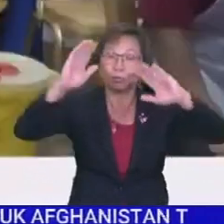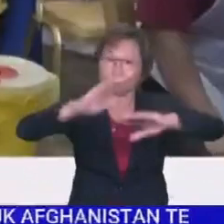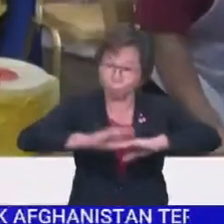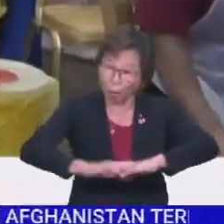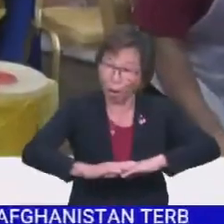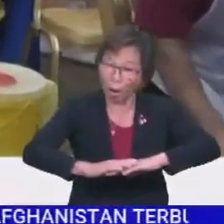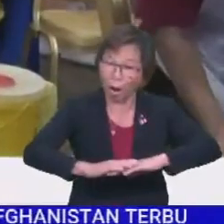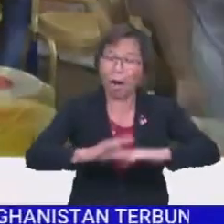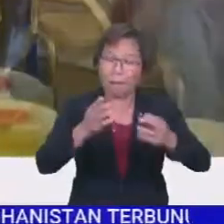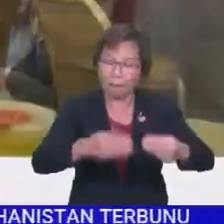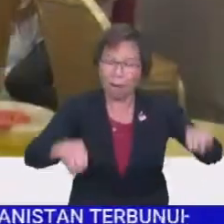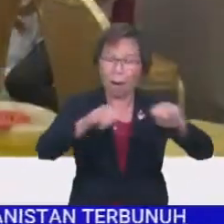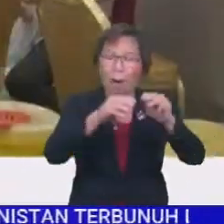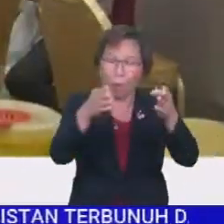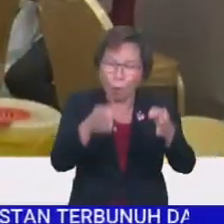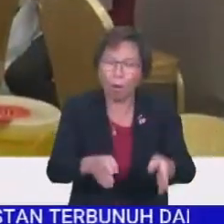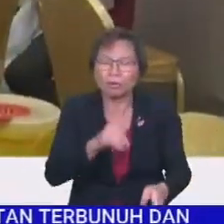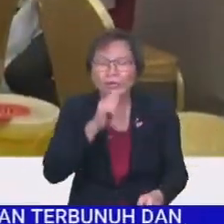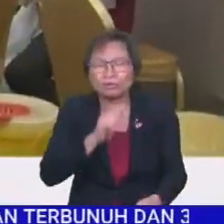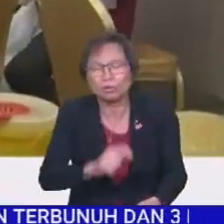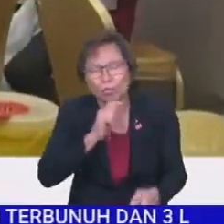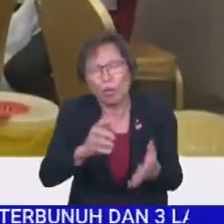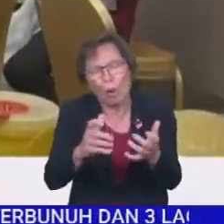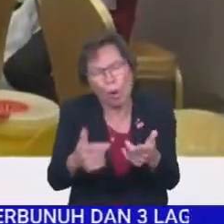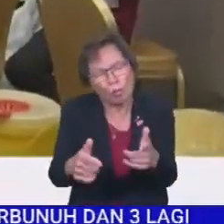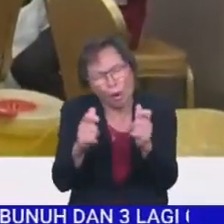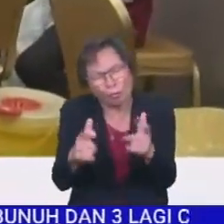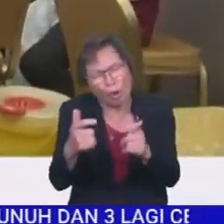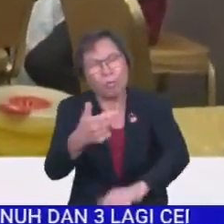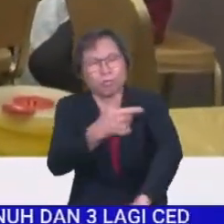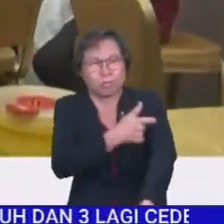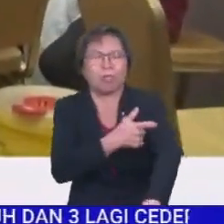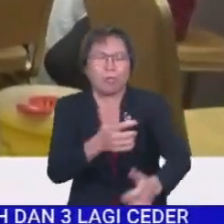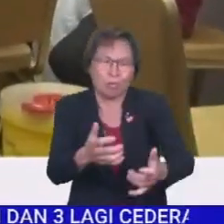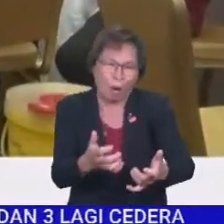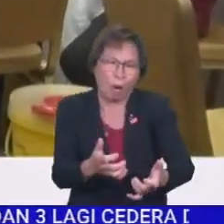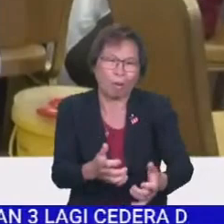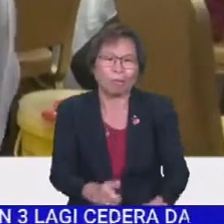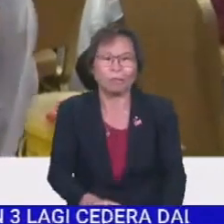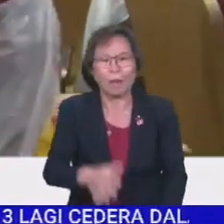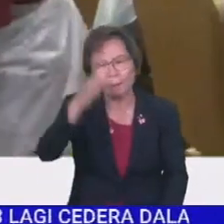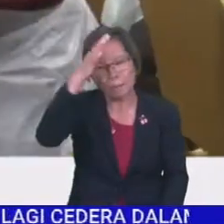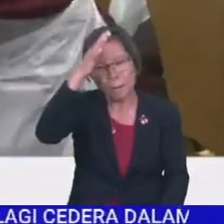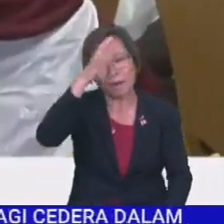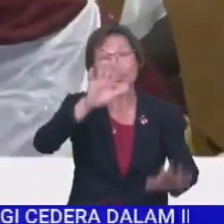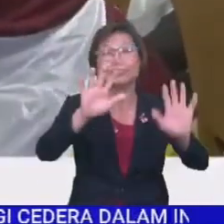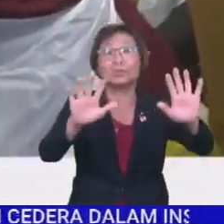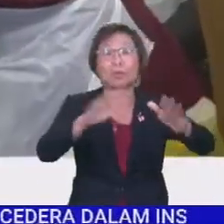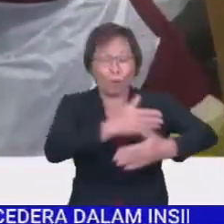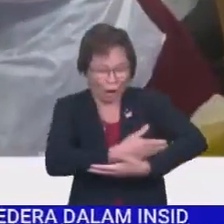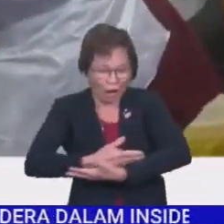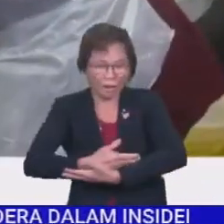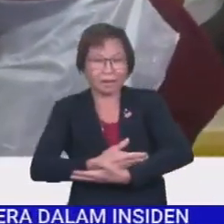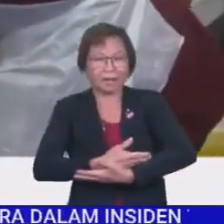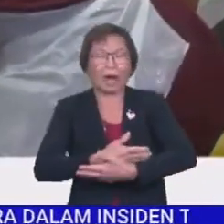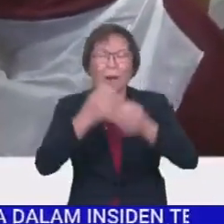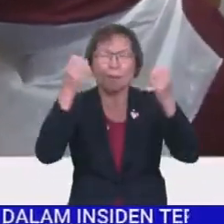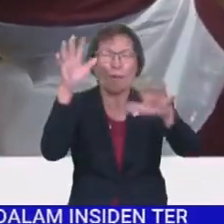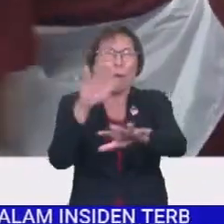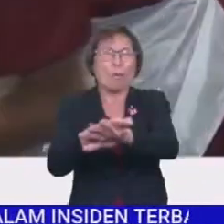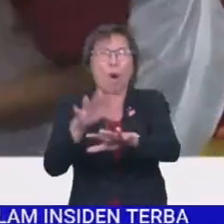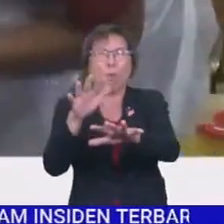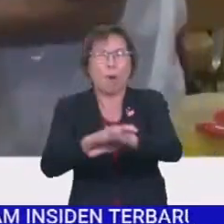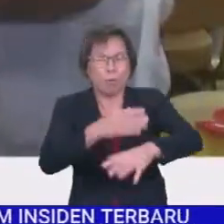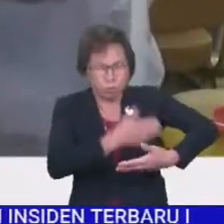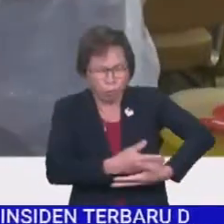salah satu faktor warga Emas ini mahu segera mendapatkan vaksin tersebut. Bapa kepada 10 anak dan puluhan cucu